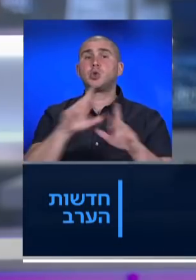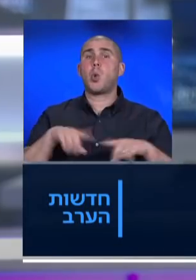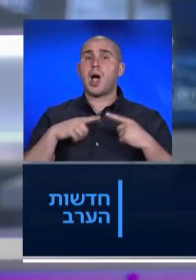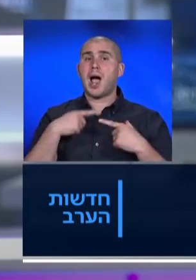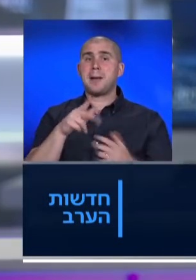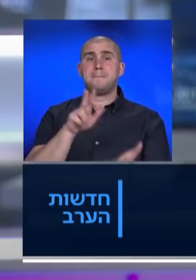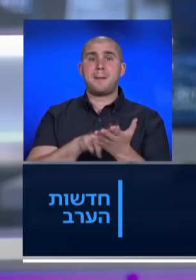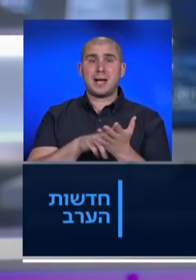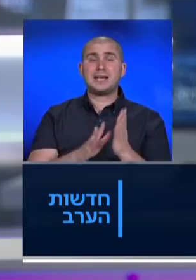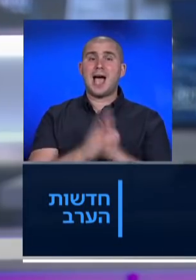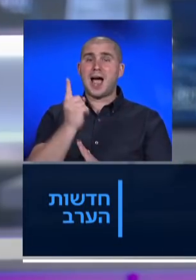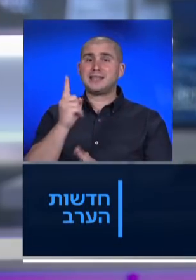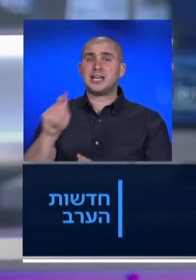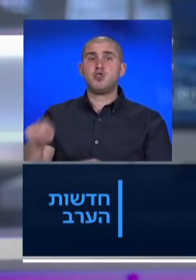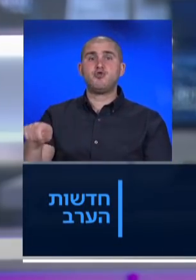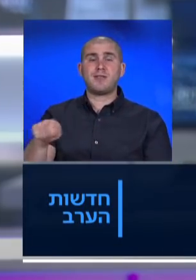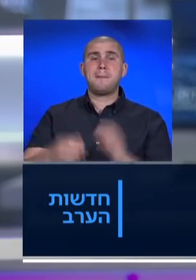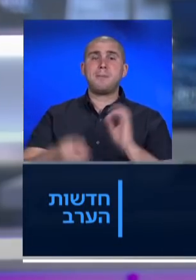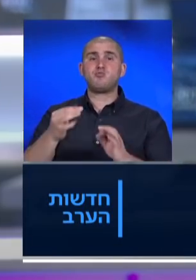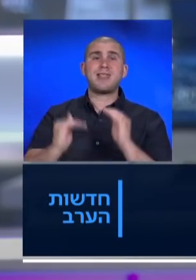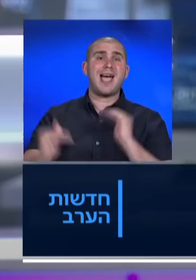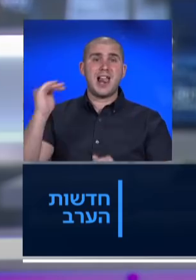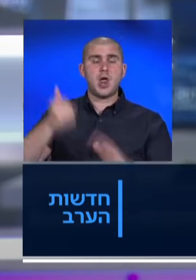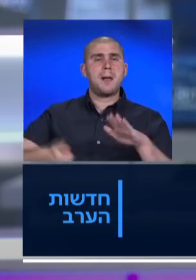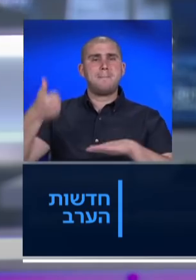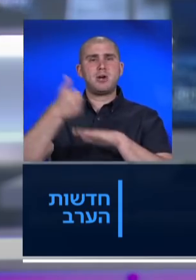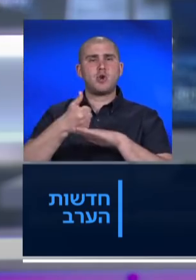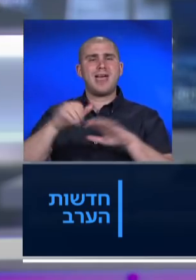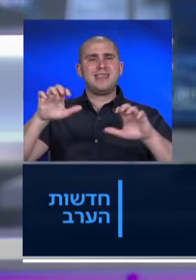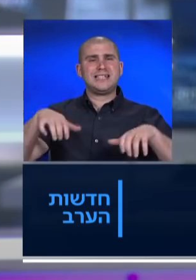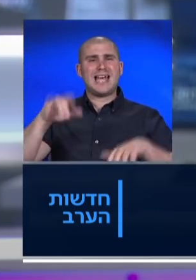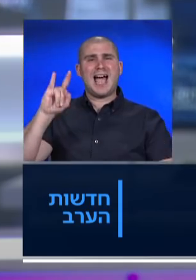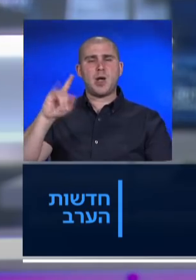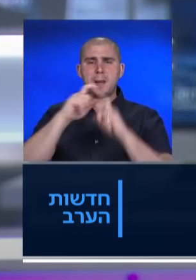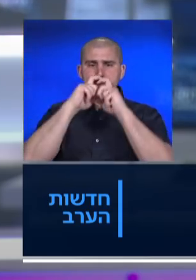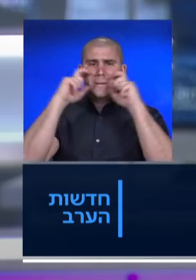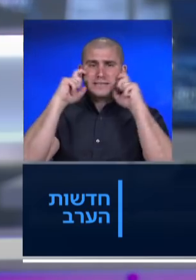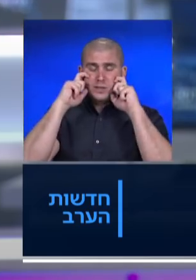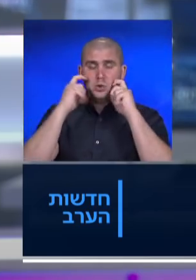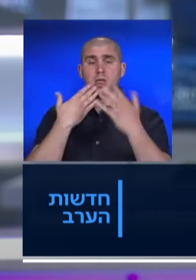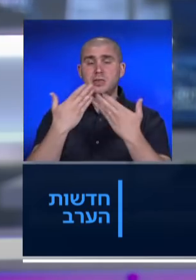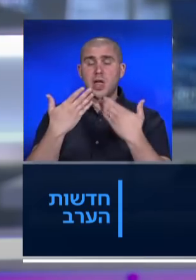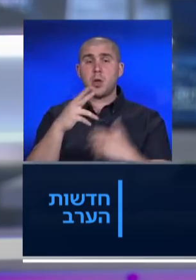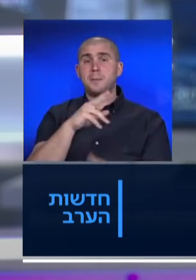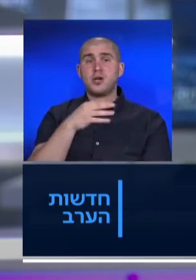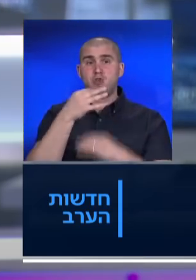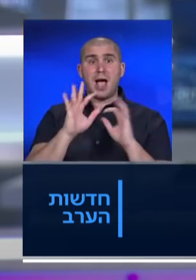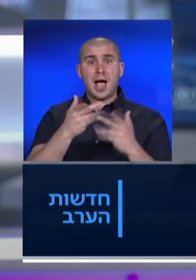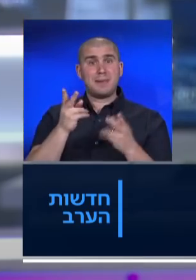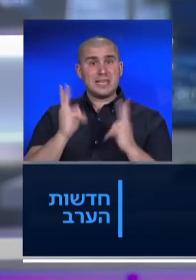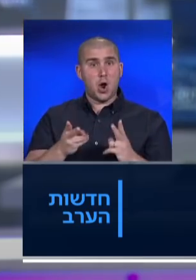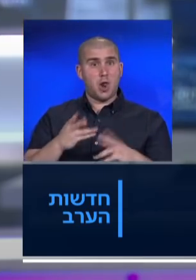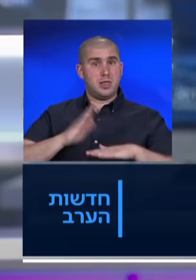11 שופטי בית המשפט העליון בראשות הנשיאה חיות עוטים מסכות. דנו היום בשאלה אם יכול לכהן בישראל ראש ממשלה